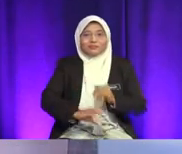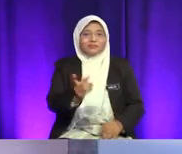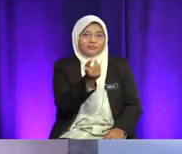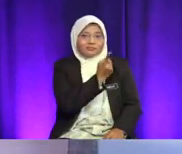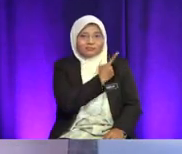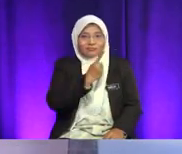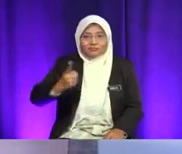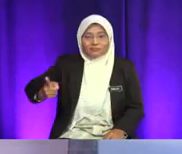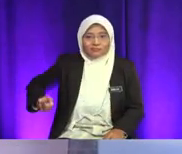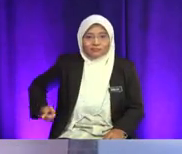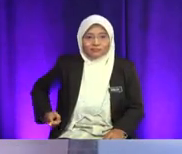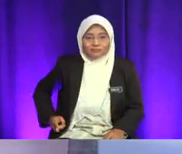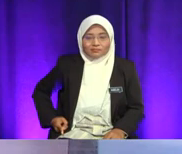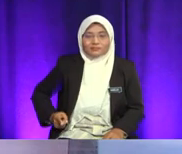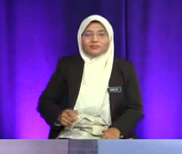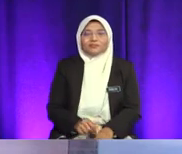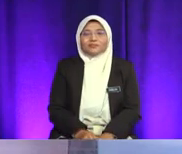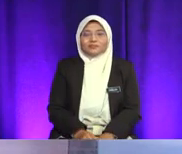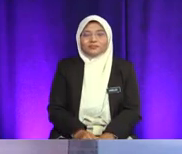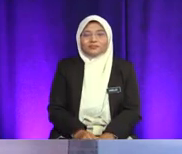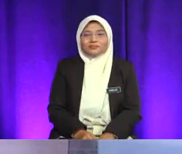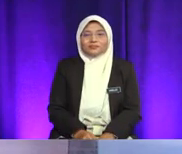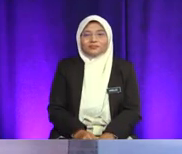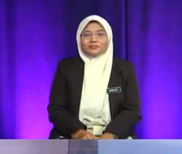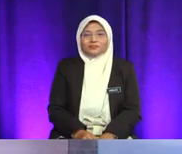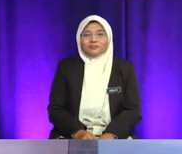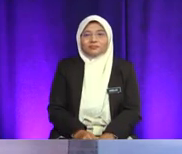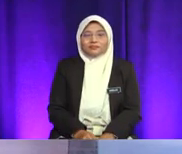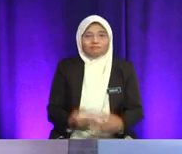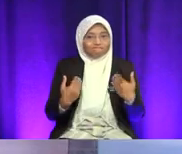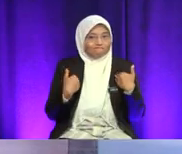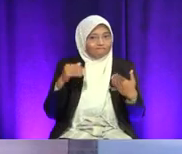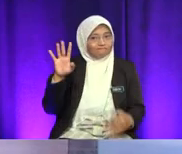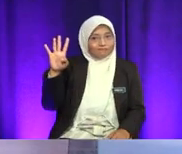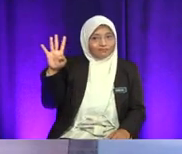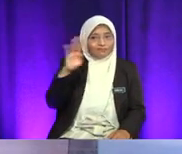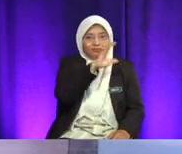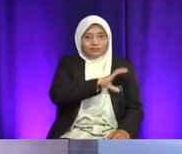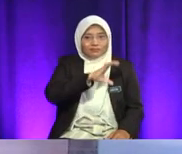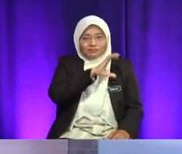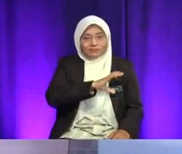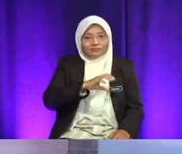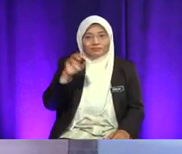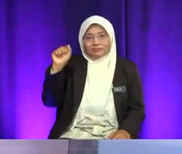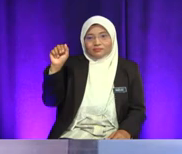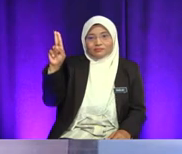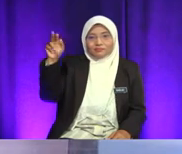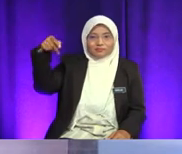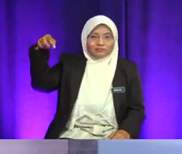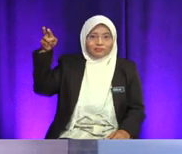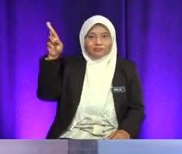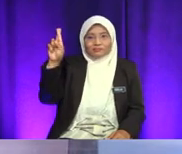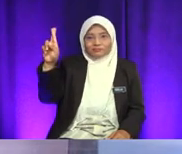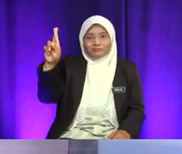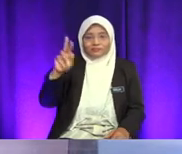pastikan yang kita juga paham bahwa ada empat ciri yaitu super Oke Cikgu pastinya